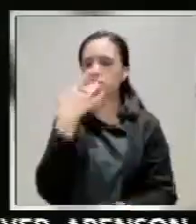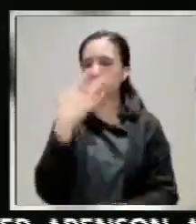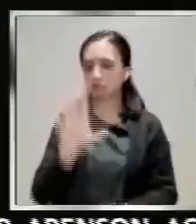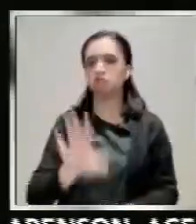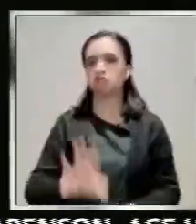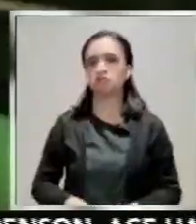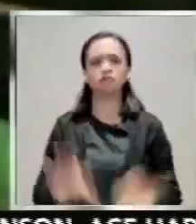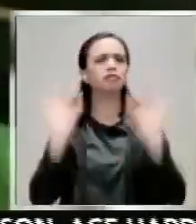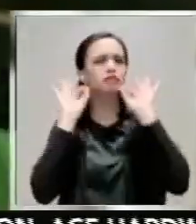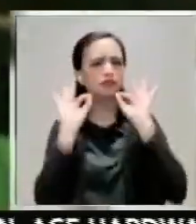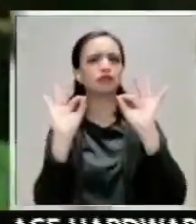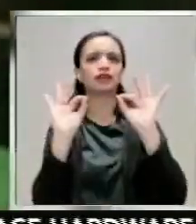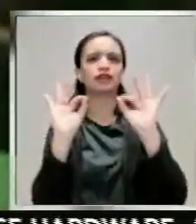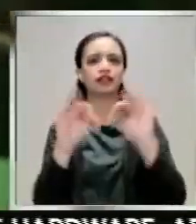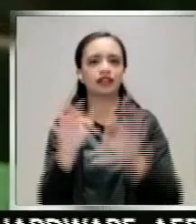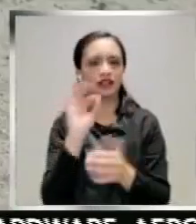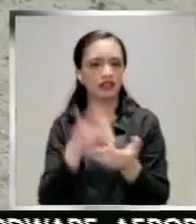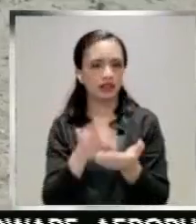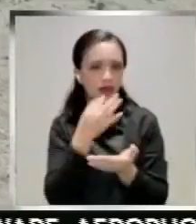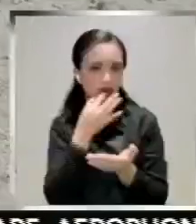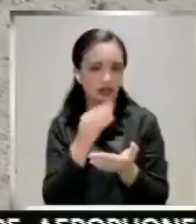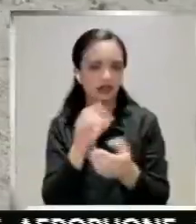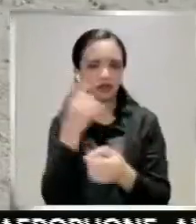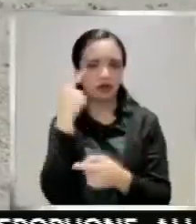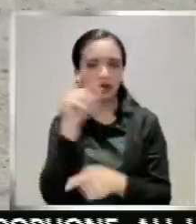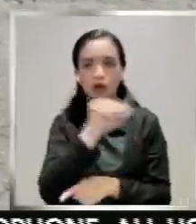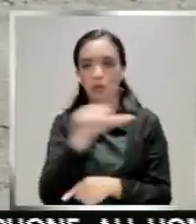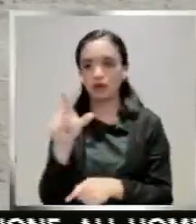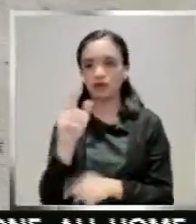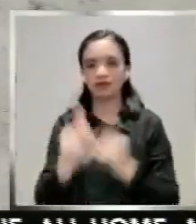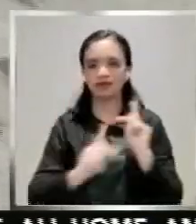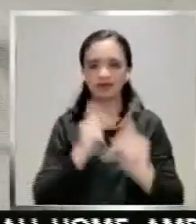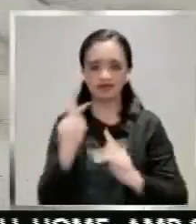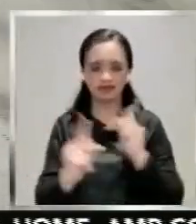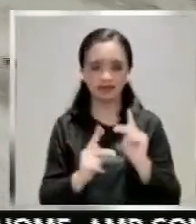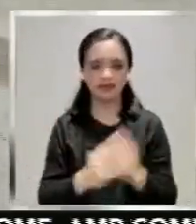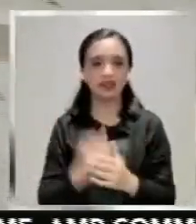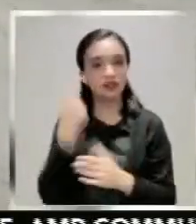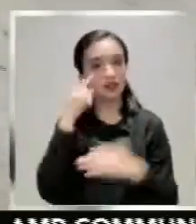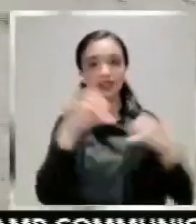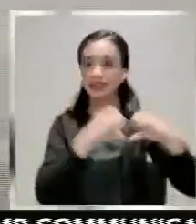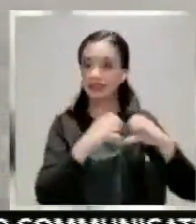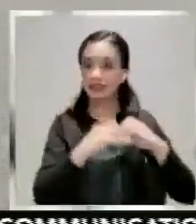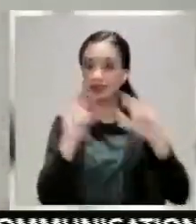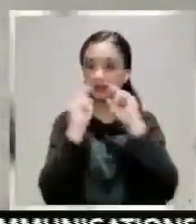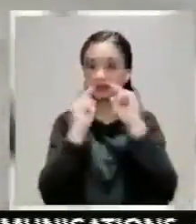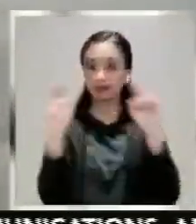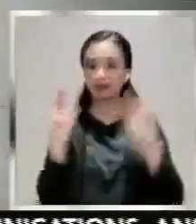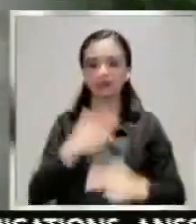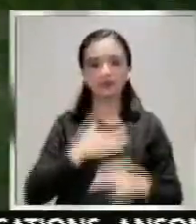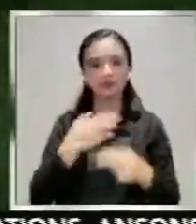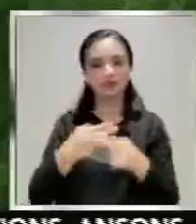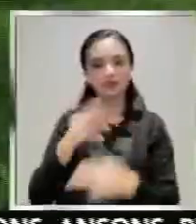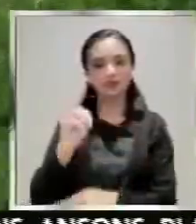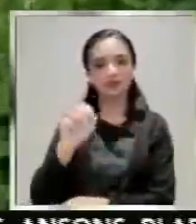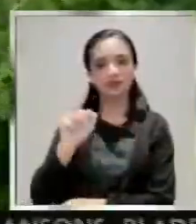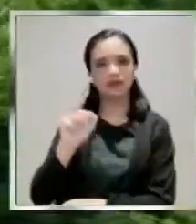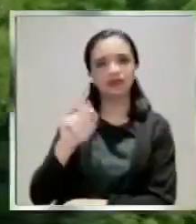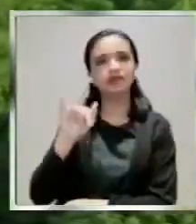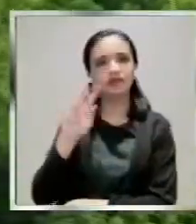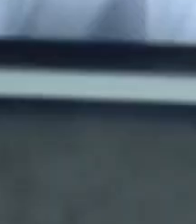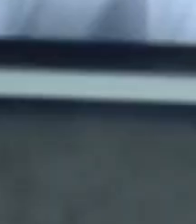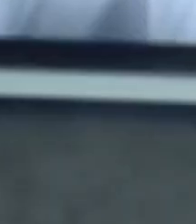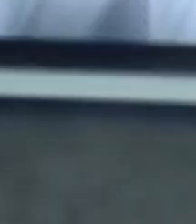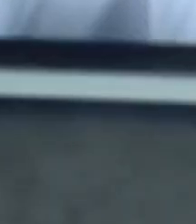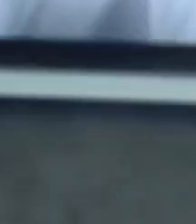pulutan para sa mga kapuso natin para sa GMA integrated news ako si Martin havier changing the game